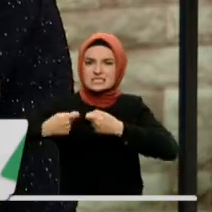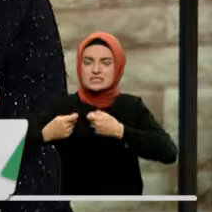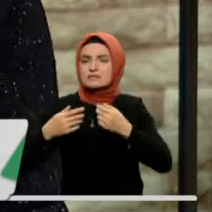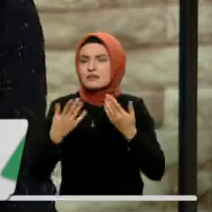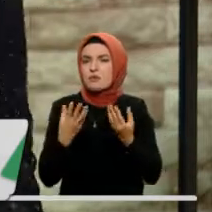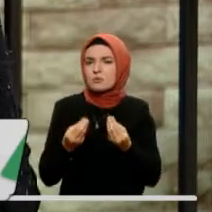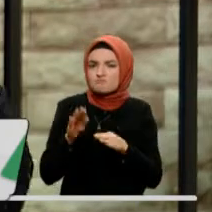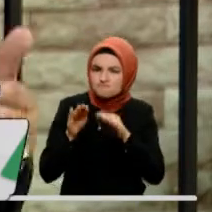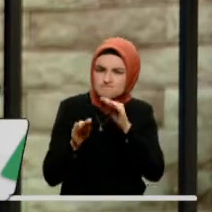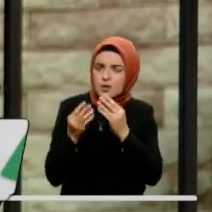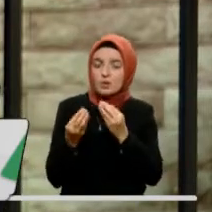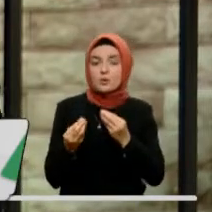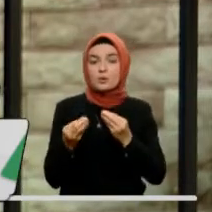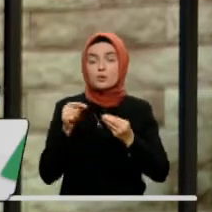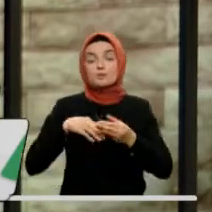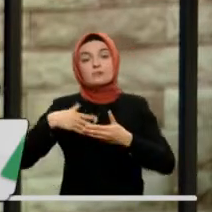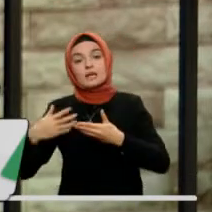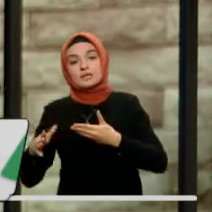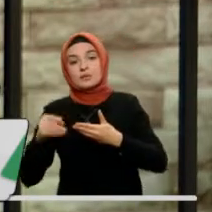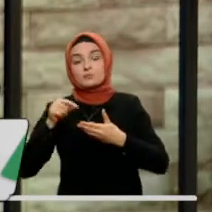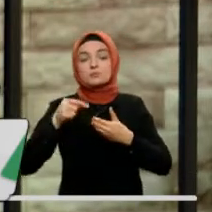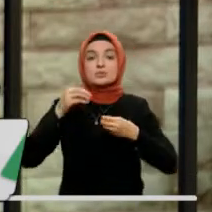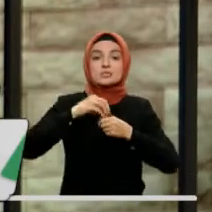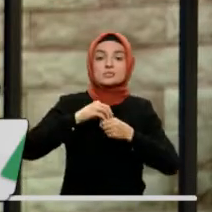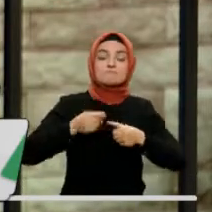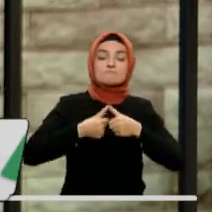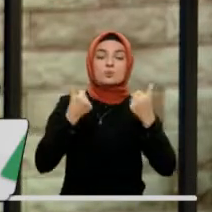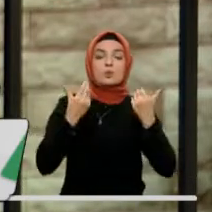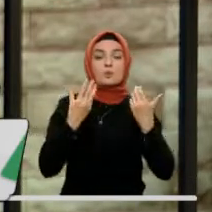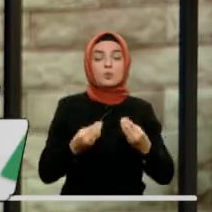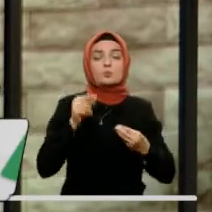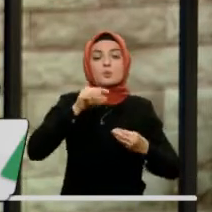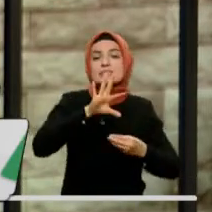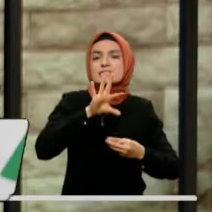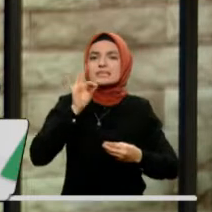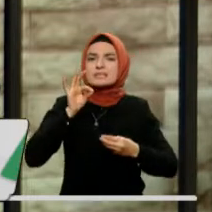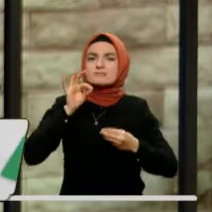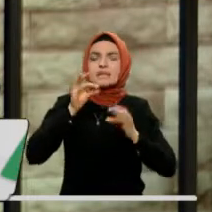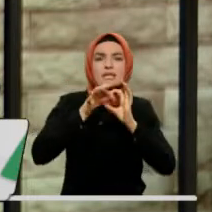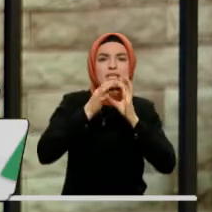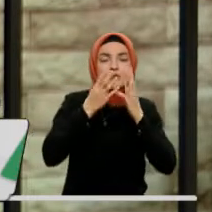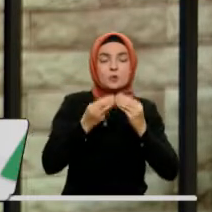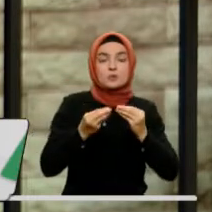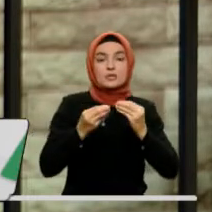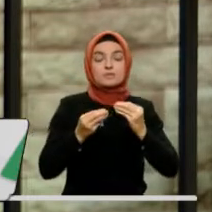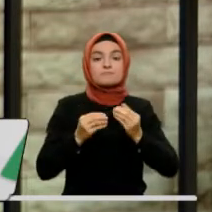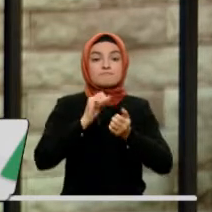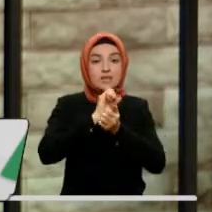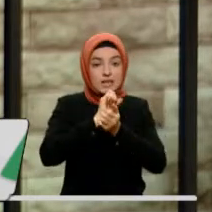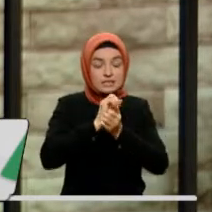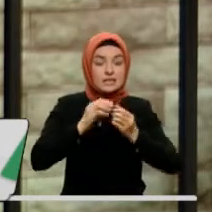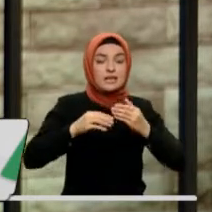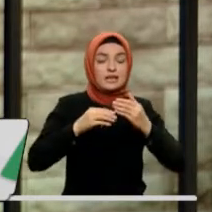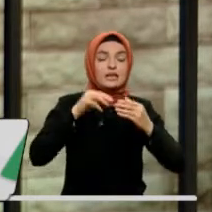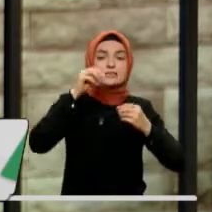başka bir masa koyalım. O olmadı onu atalım. Onun için boşanmalar artıyor. Yani seçimle ilgili noktada denge, aileler karıştığı